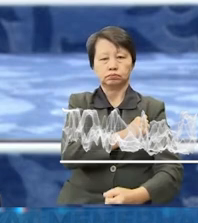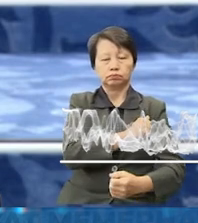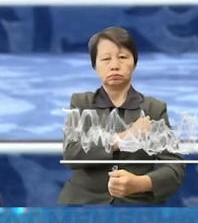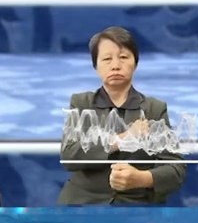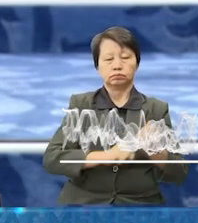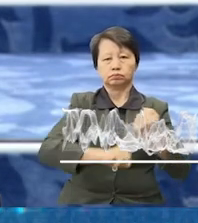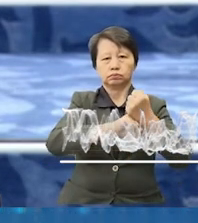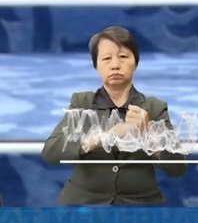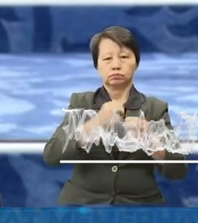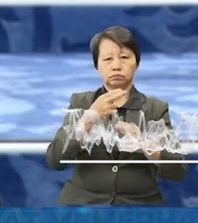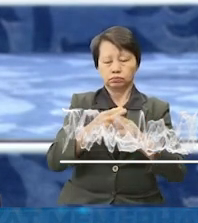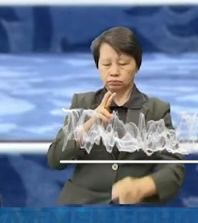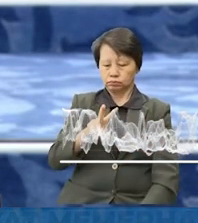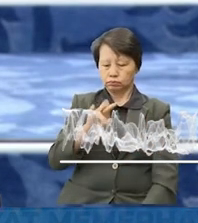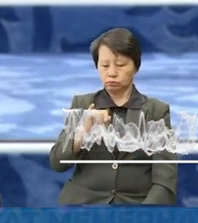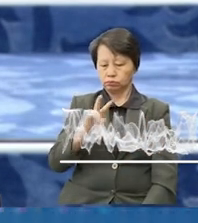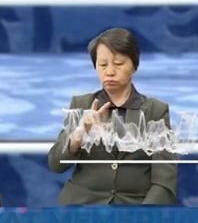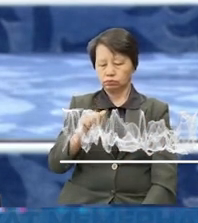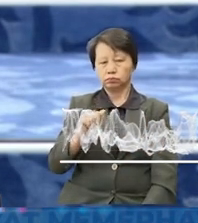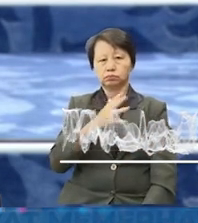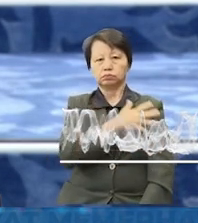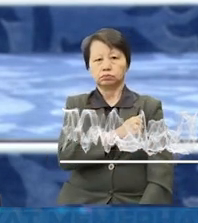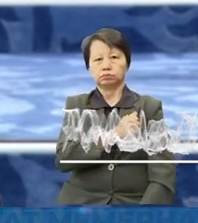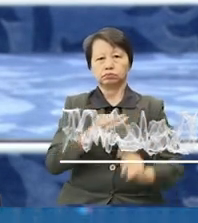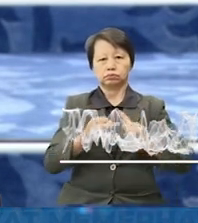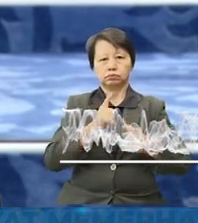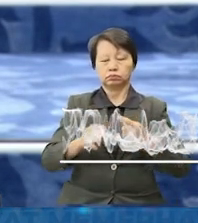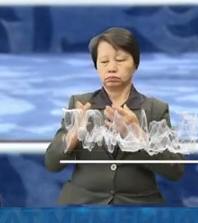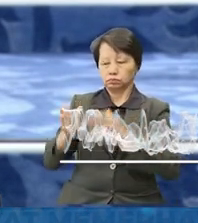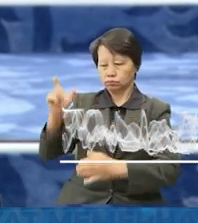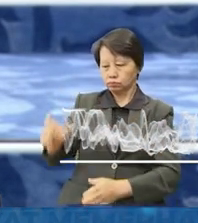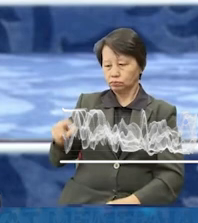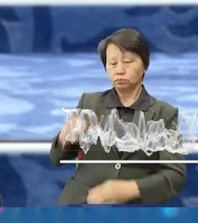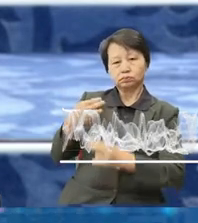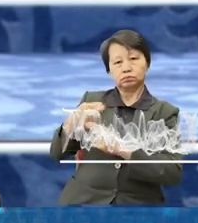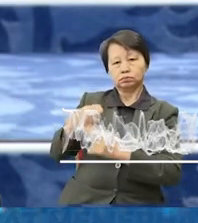Viva Palestina, oleh rakan kita Dr. Musa Nordin.